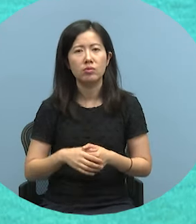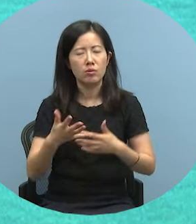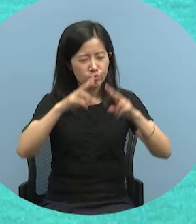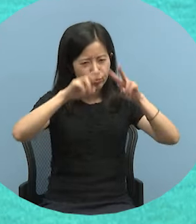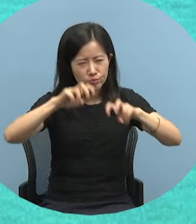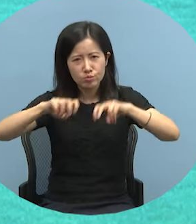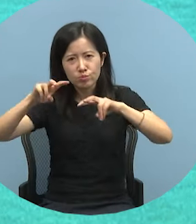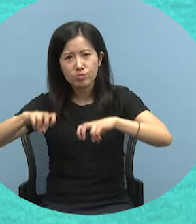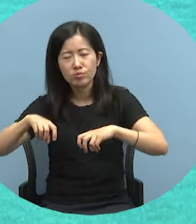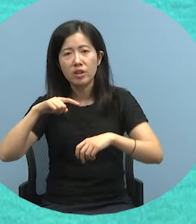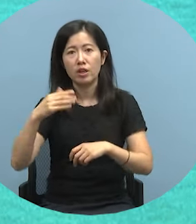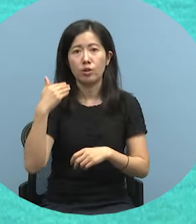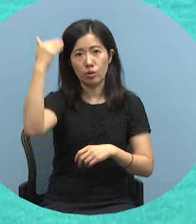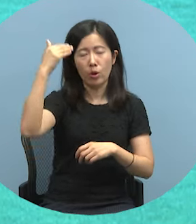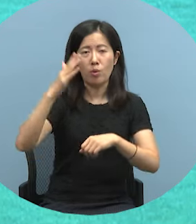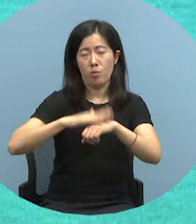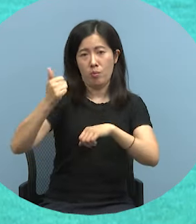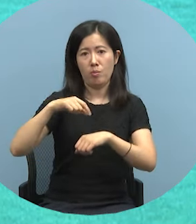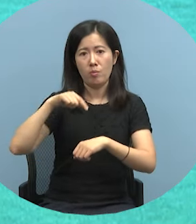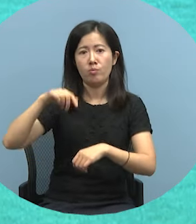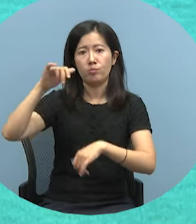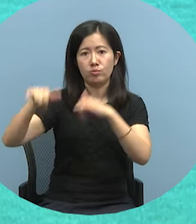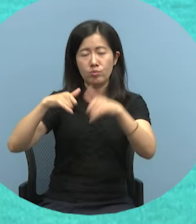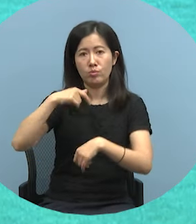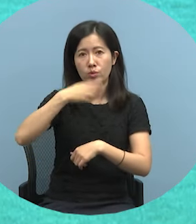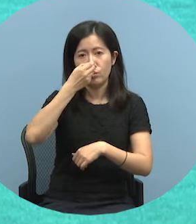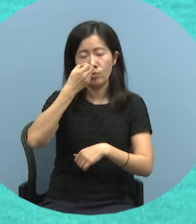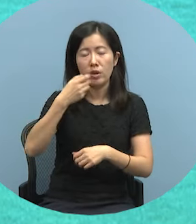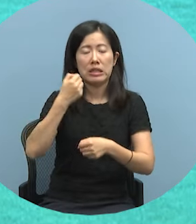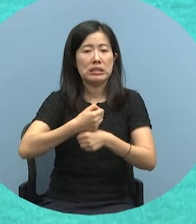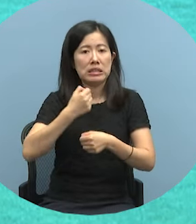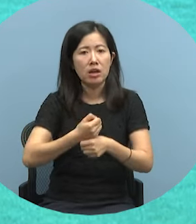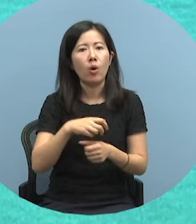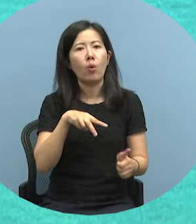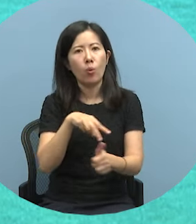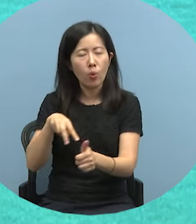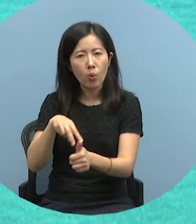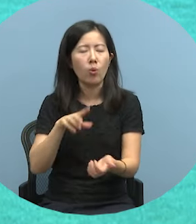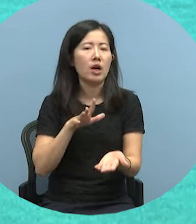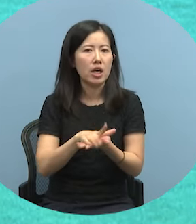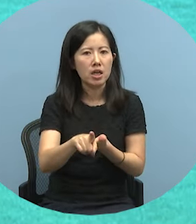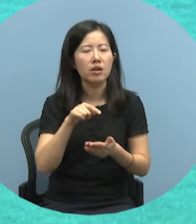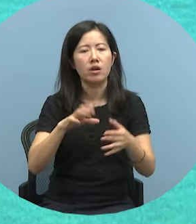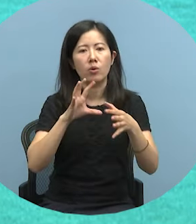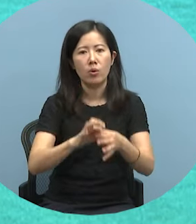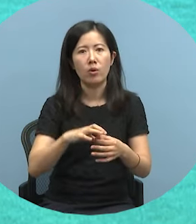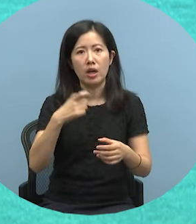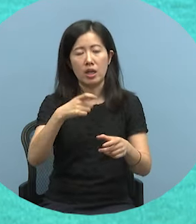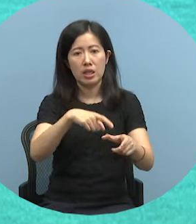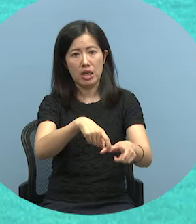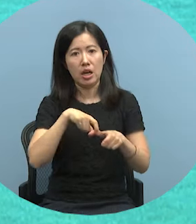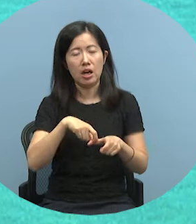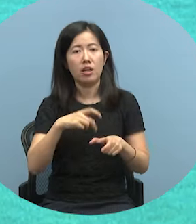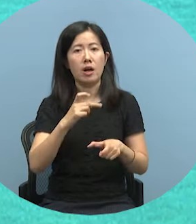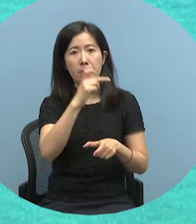根據調查，高才通人才在香港主要從事管理和專業工作，收入中位